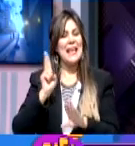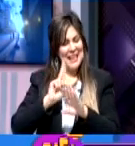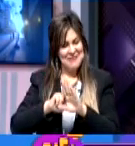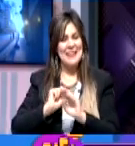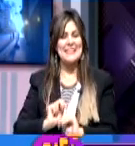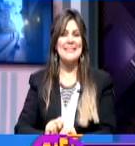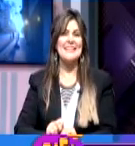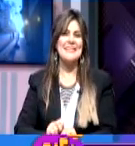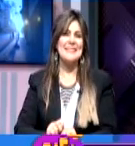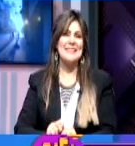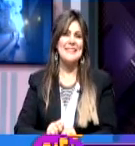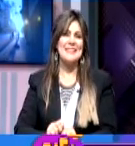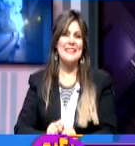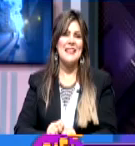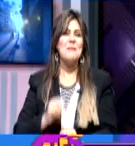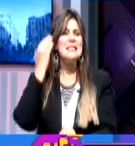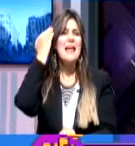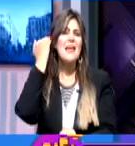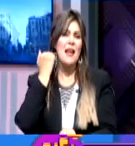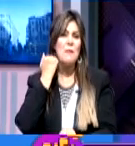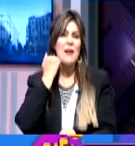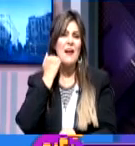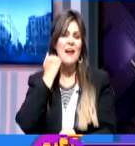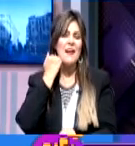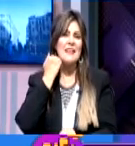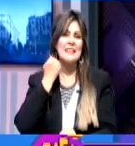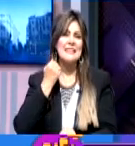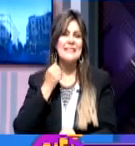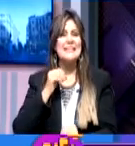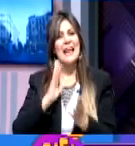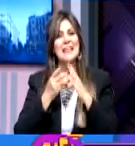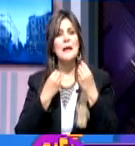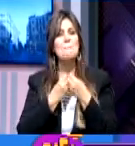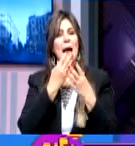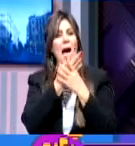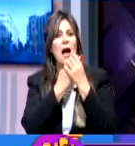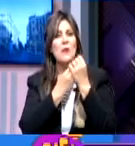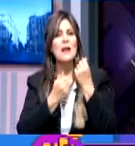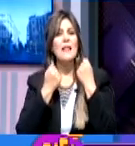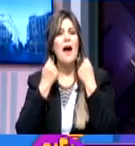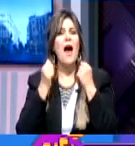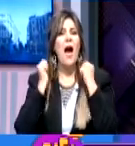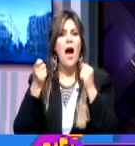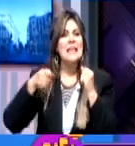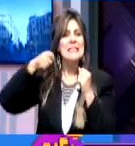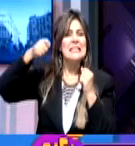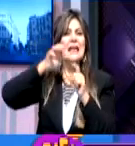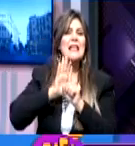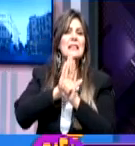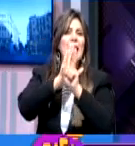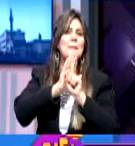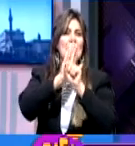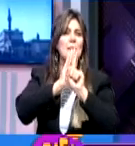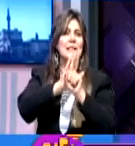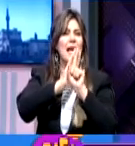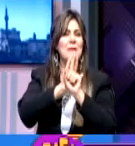علشان ما ننساش دوره. لكن يمكن المرأة بتبقى مع أولادها في ذوي الإعاقة مشغولة جدا جدا، عايزة